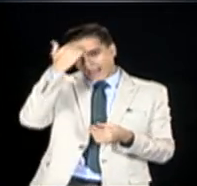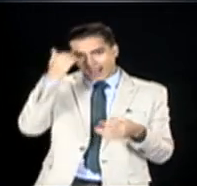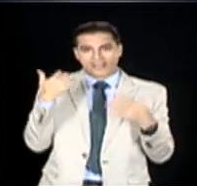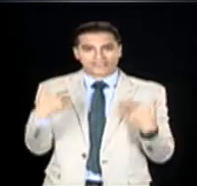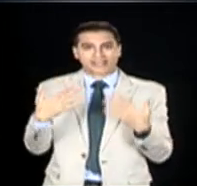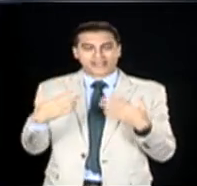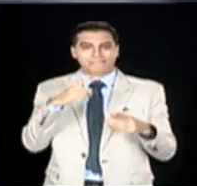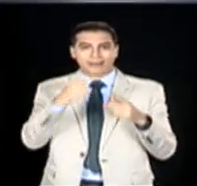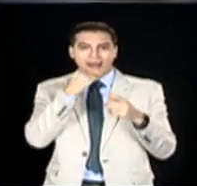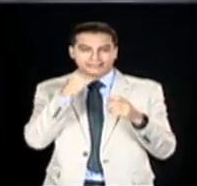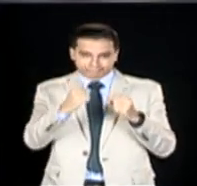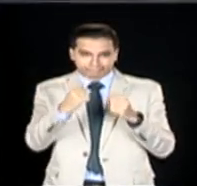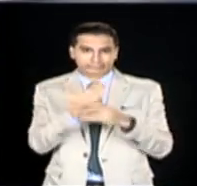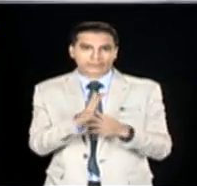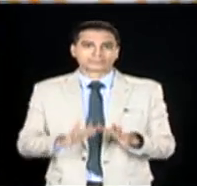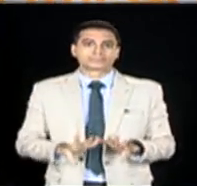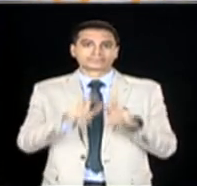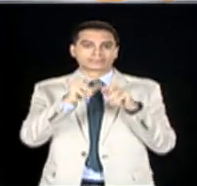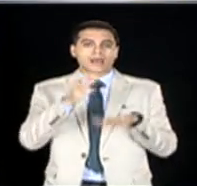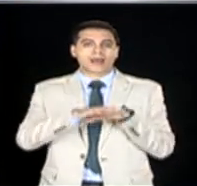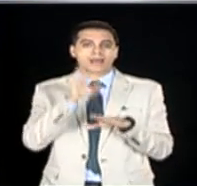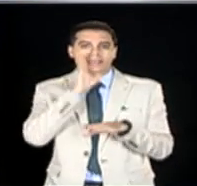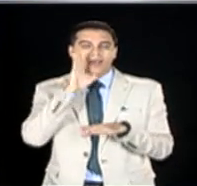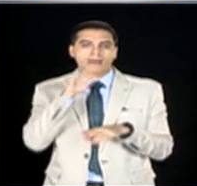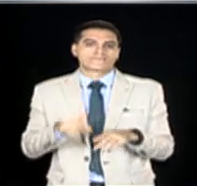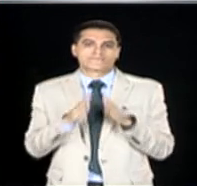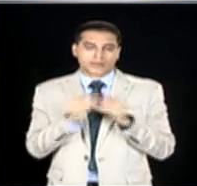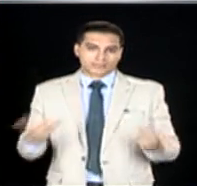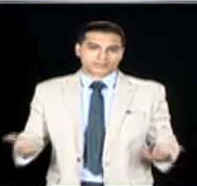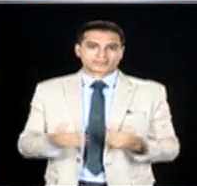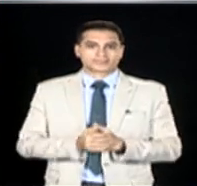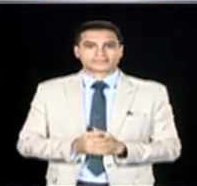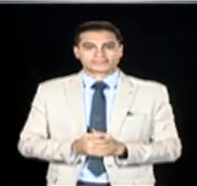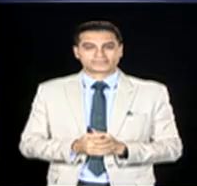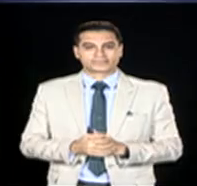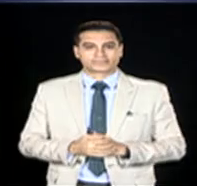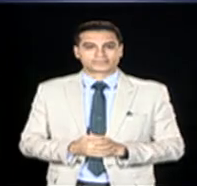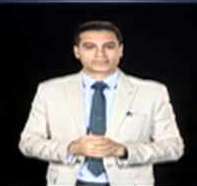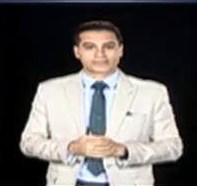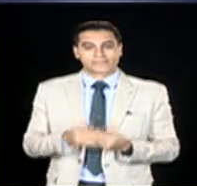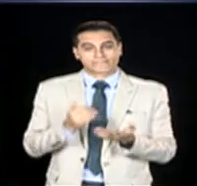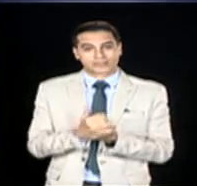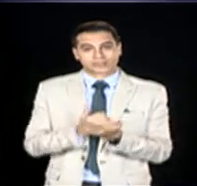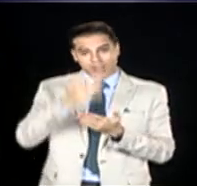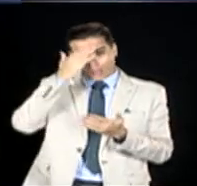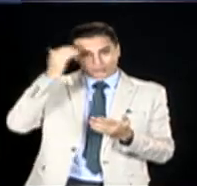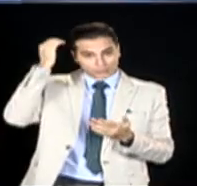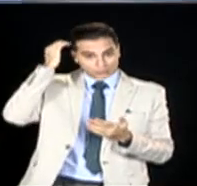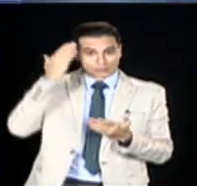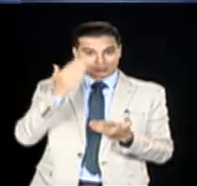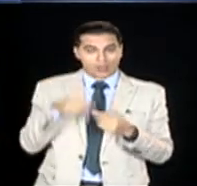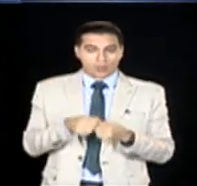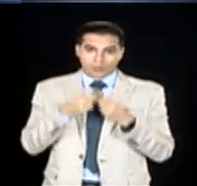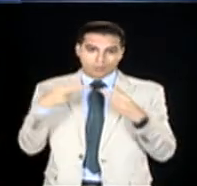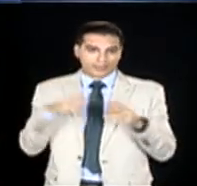33,670,000 جنيه من البنك الأهلي للمشاركة في النهوض بالمنظومة التعليمية في مصر. سيم أسيوط،